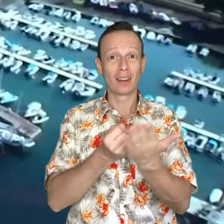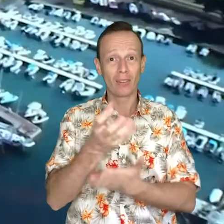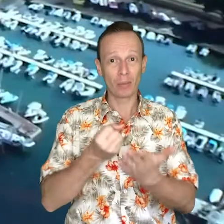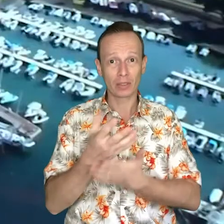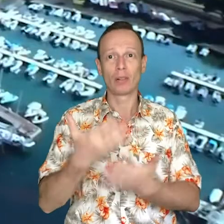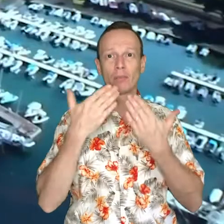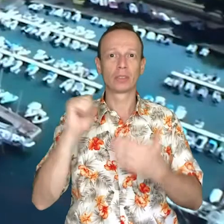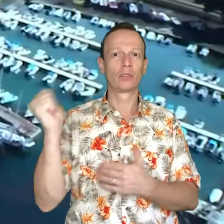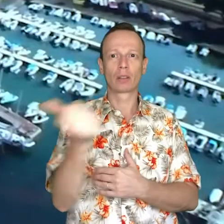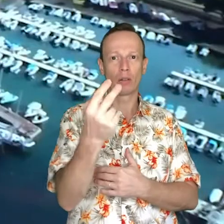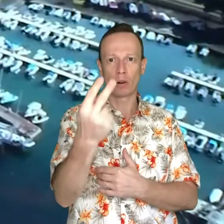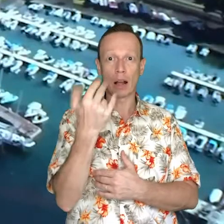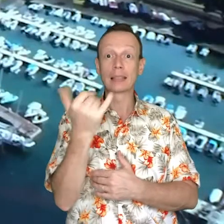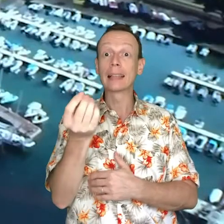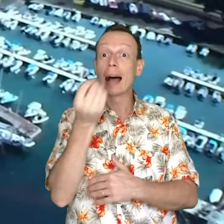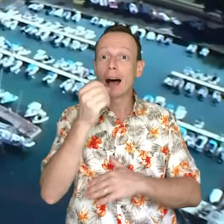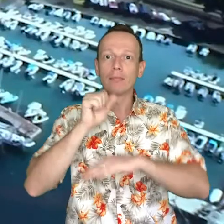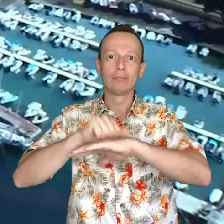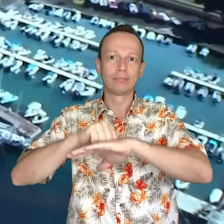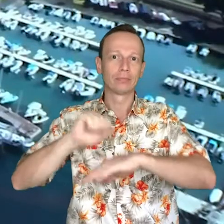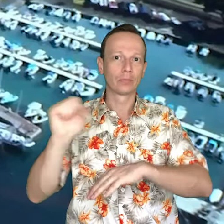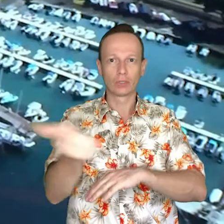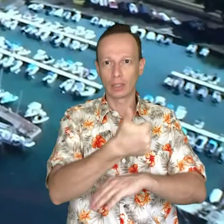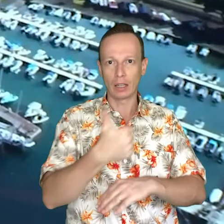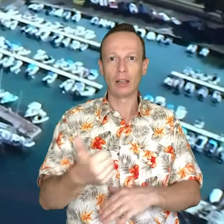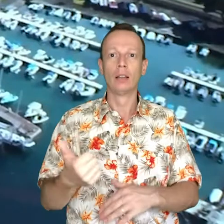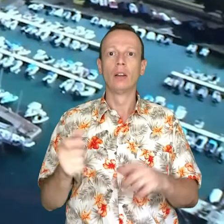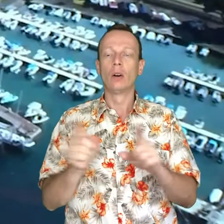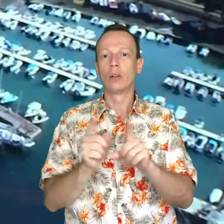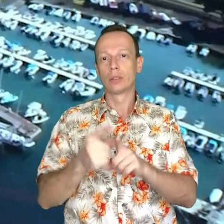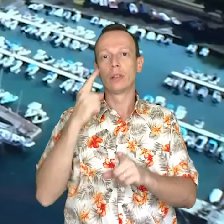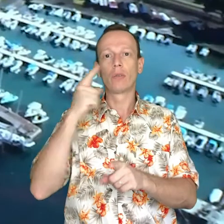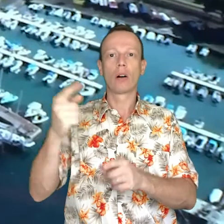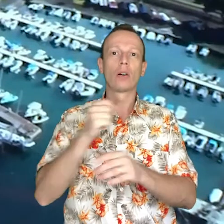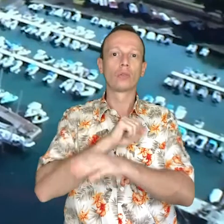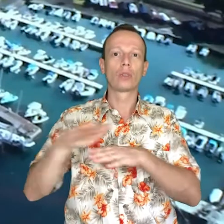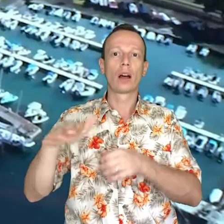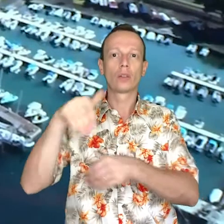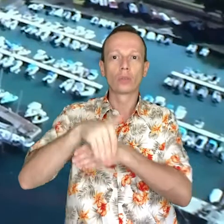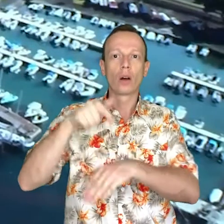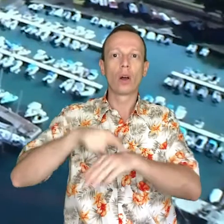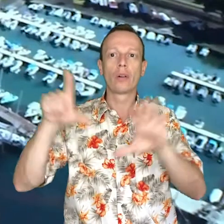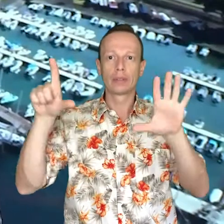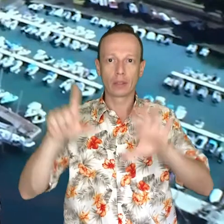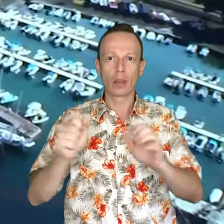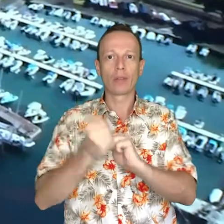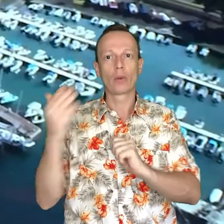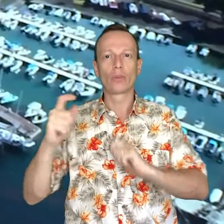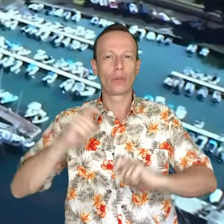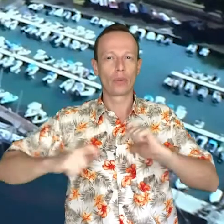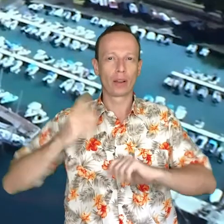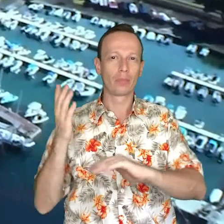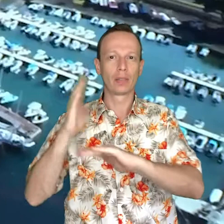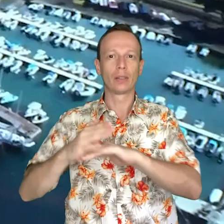Voilà, c'est la fin de votre journal. Merci de l'avoir suivi. Si vous êtes à table, vous souhaite un très bon appétit à tous. Bien évidemment, retrouvez votre journal de ce soir